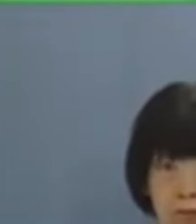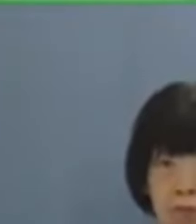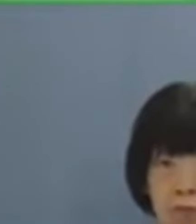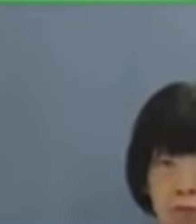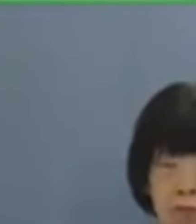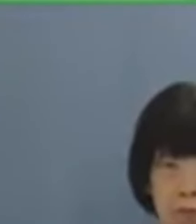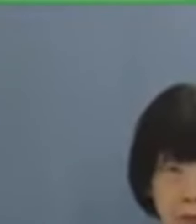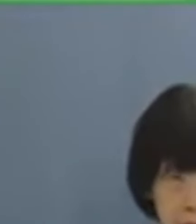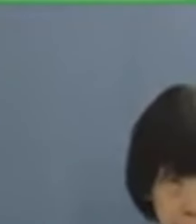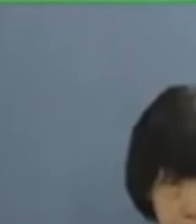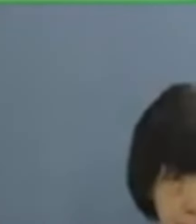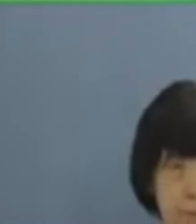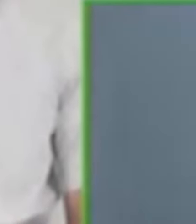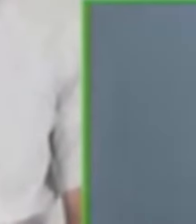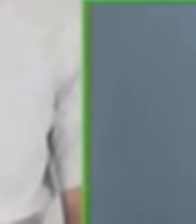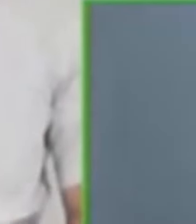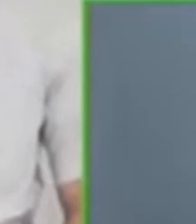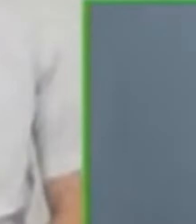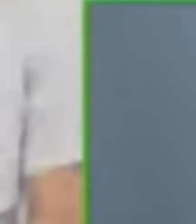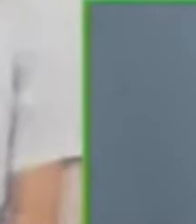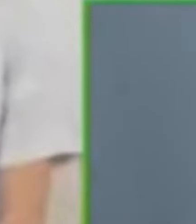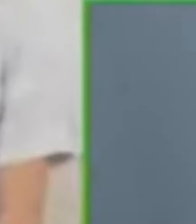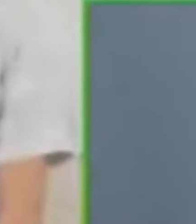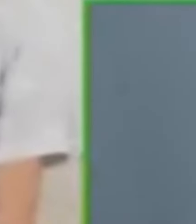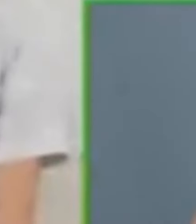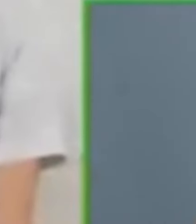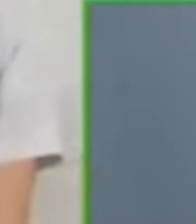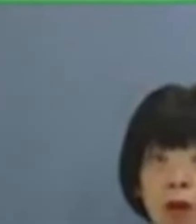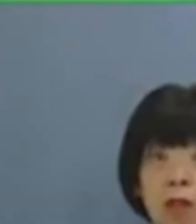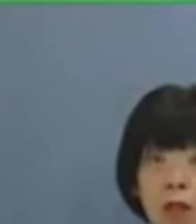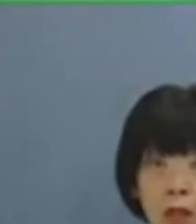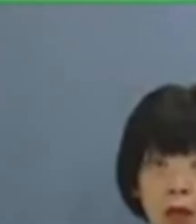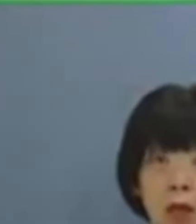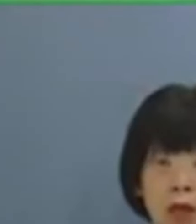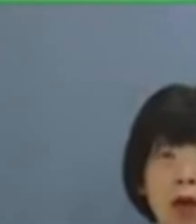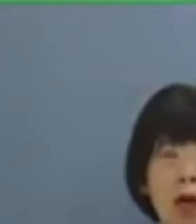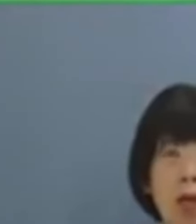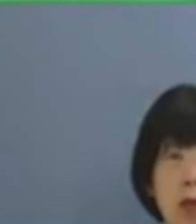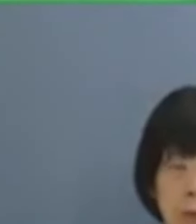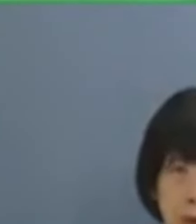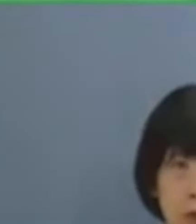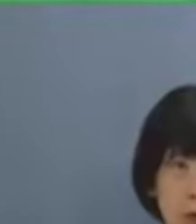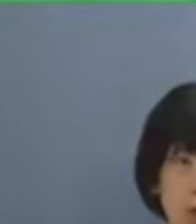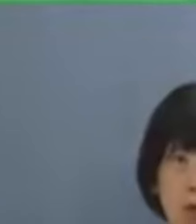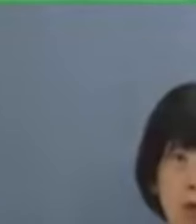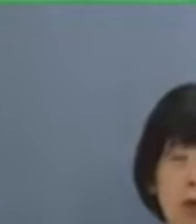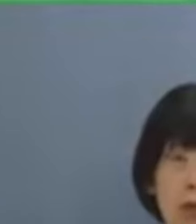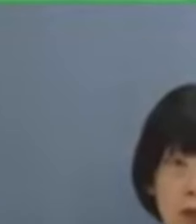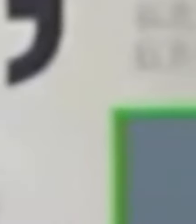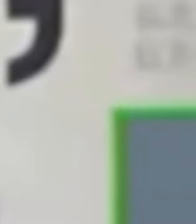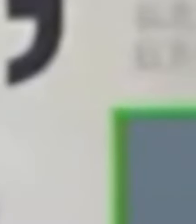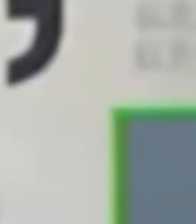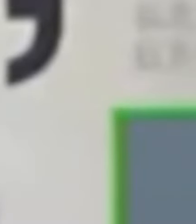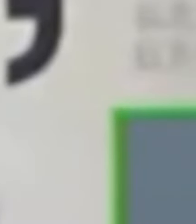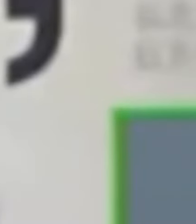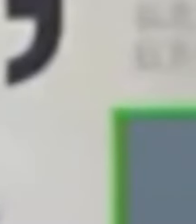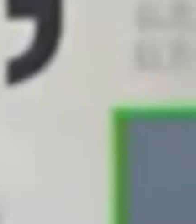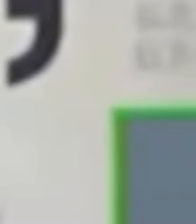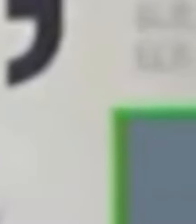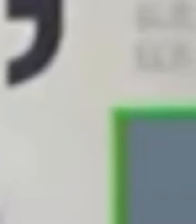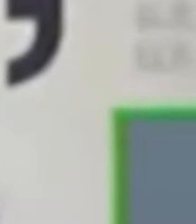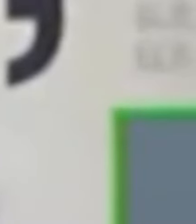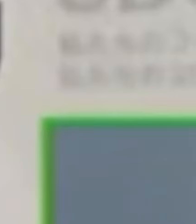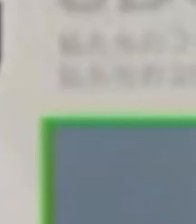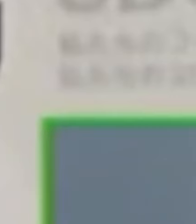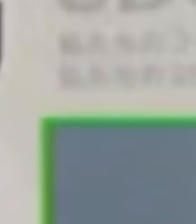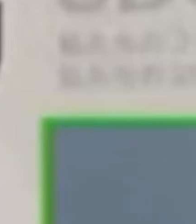この事実を否定された部分が事実だったということはかなりその責任重いというふうな認識なんですけども、 まあ、ニュアンス